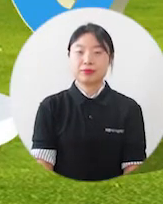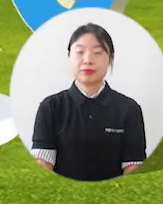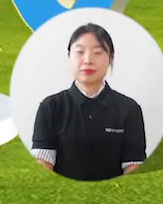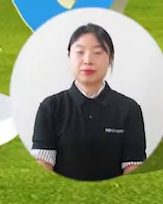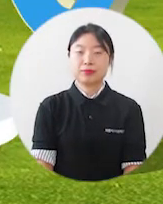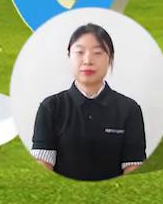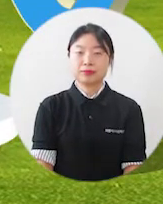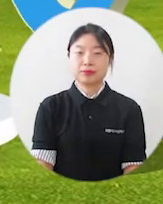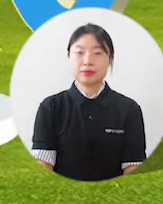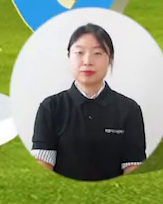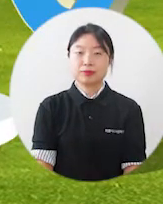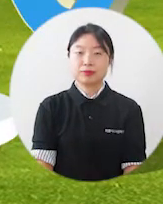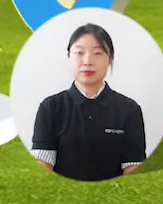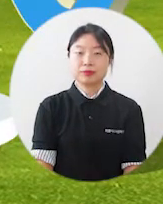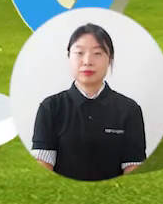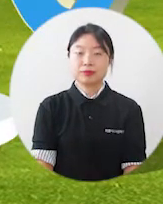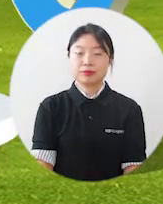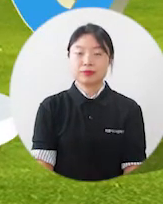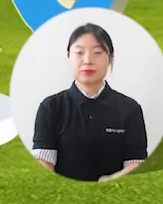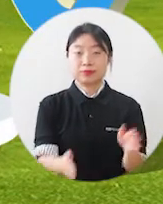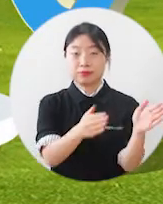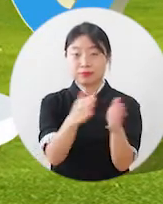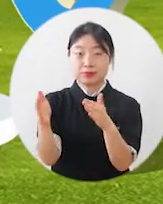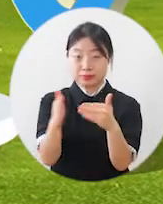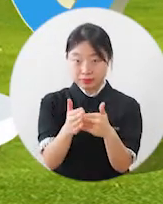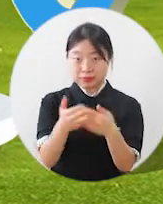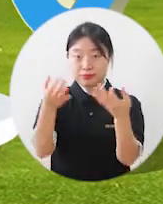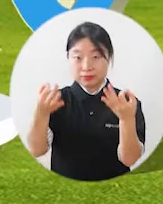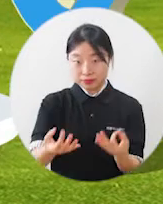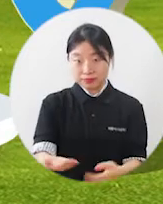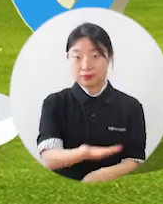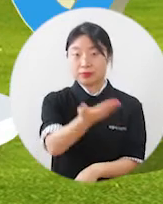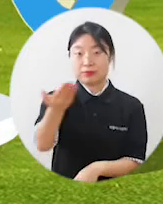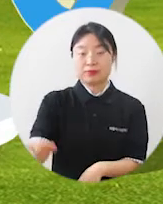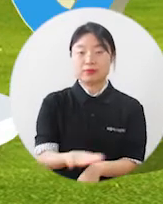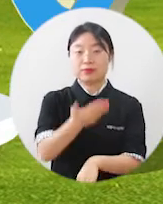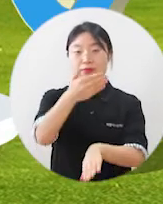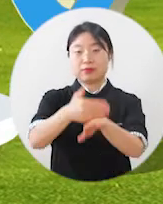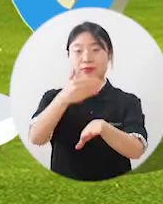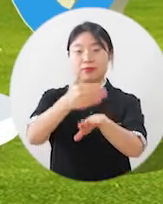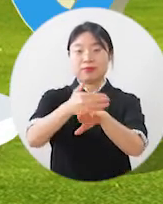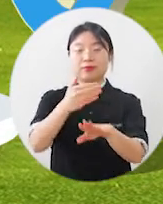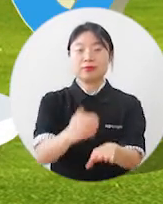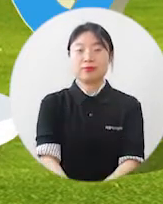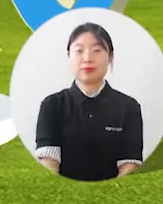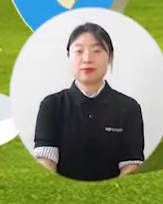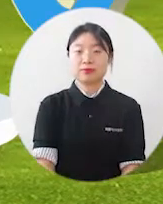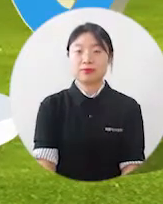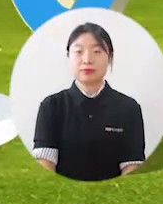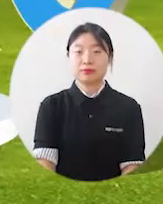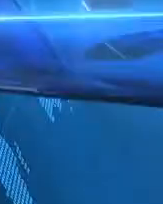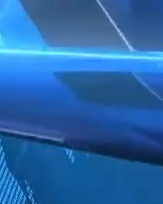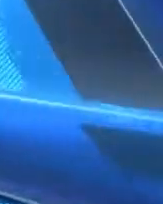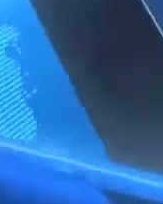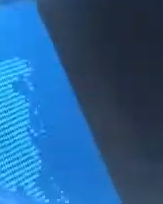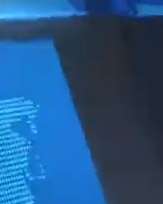발굴하여 추진할 계획입니다. 준비한 소식은 여기까지입니다. 시청해주신 여러분 고맙습니다.